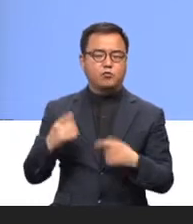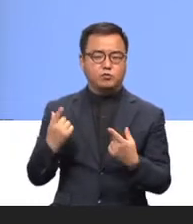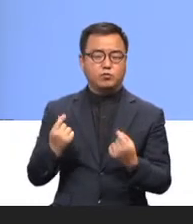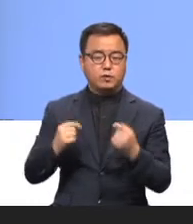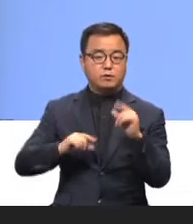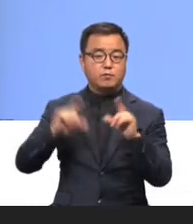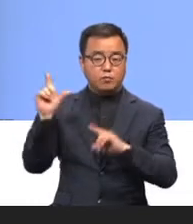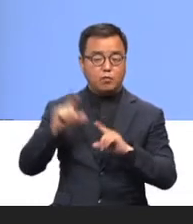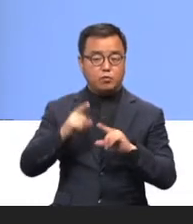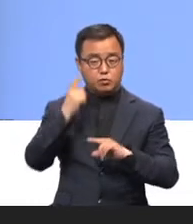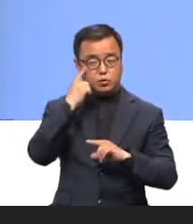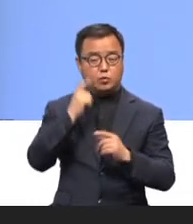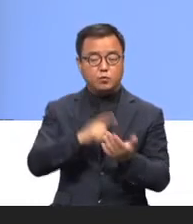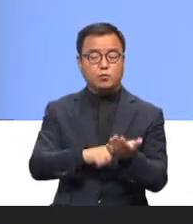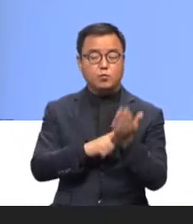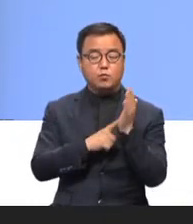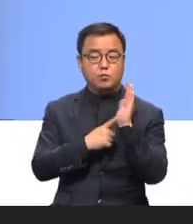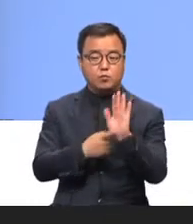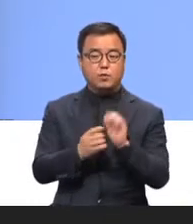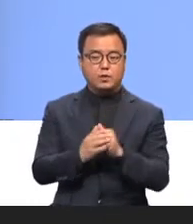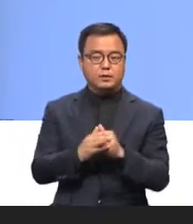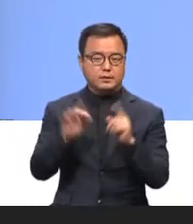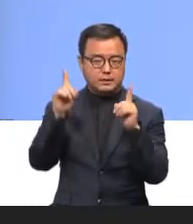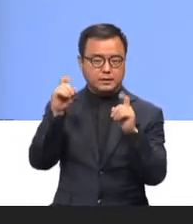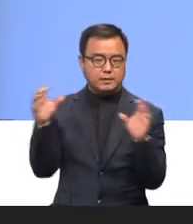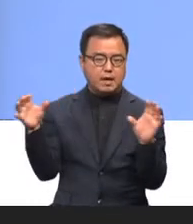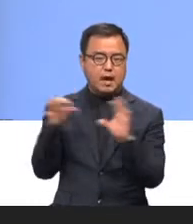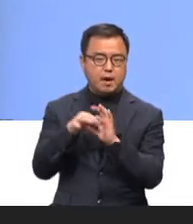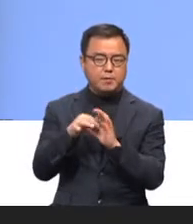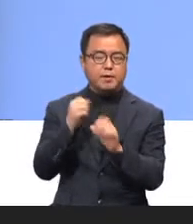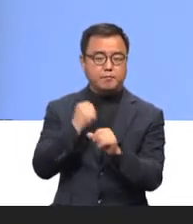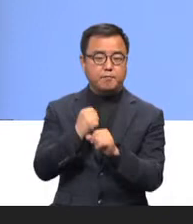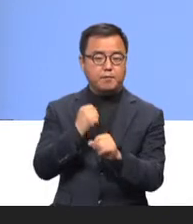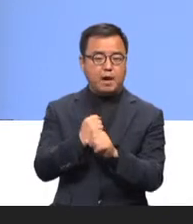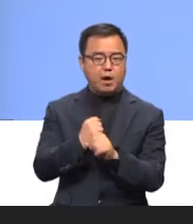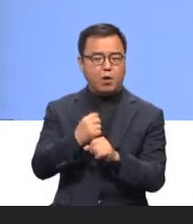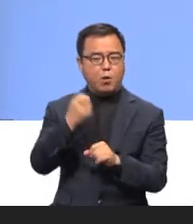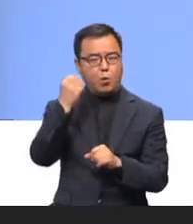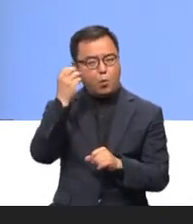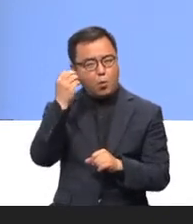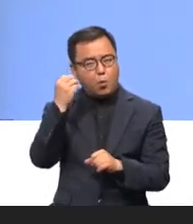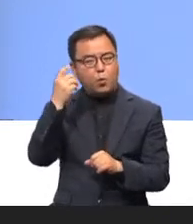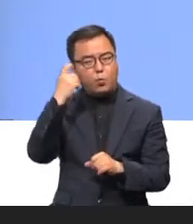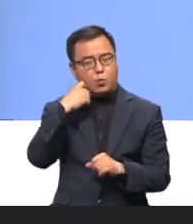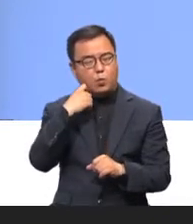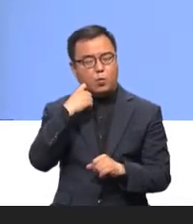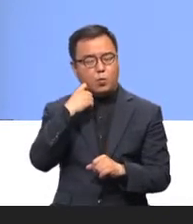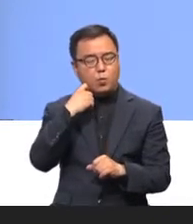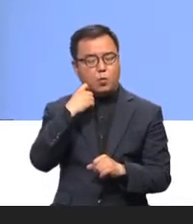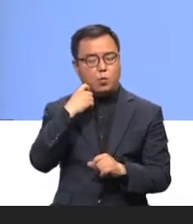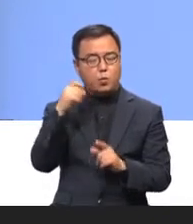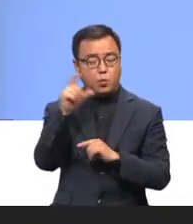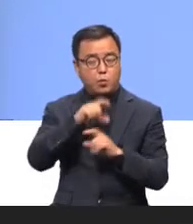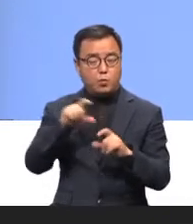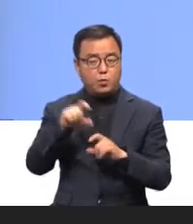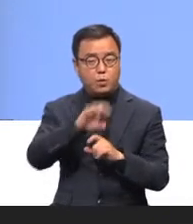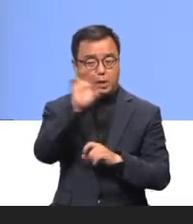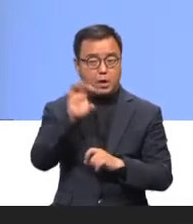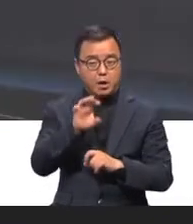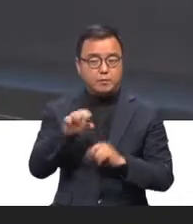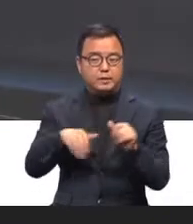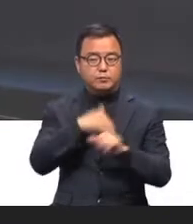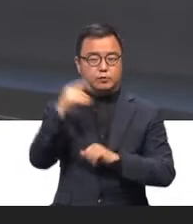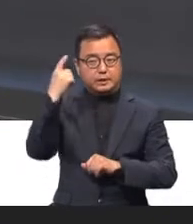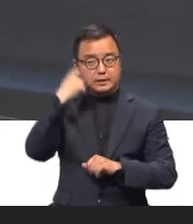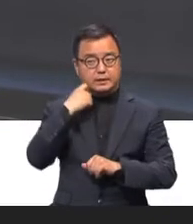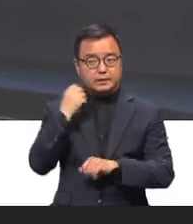단번에 눈길을 사로잡는데 사진을 합성해서 만들어낸 신비로운 공간과 분위기가 한국 관람객들을 매료시킬